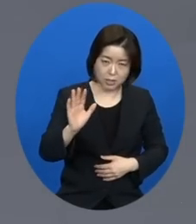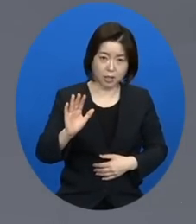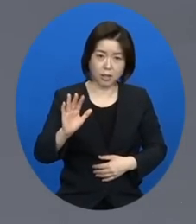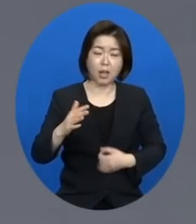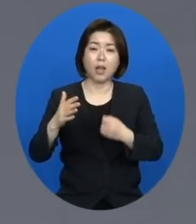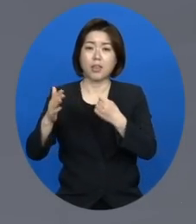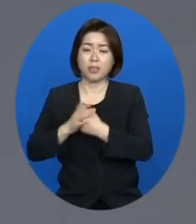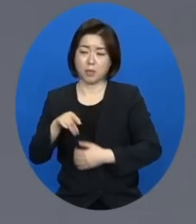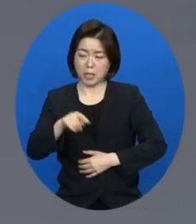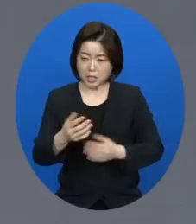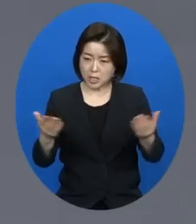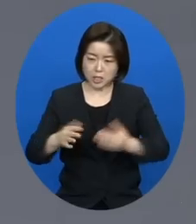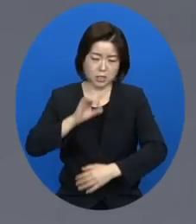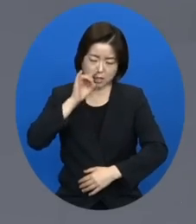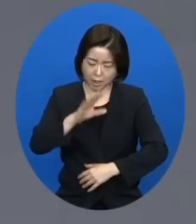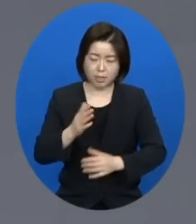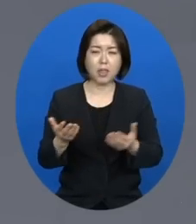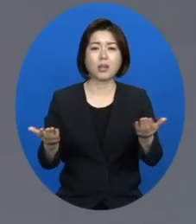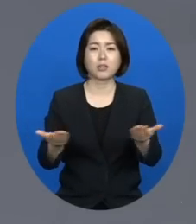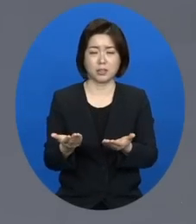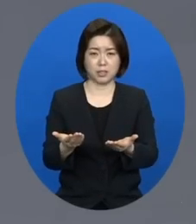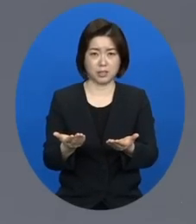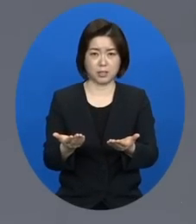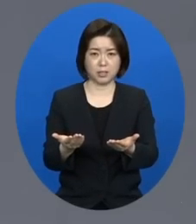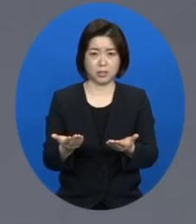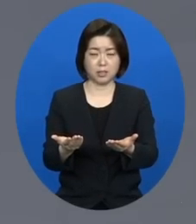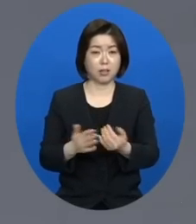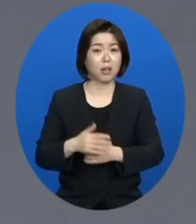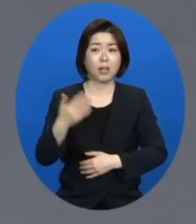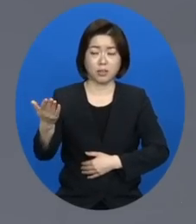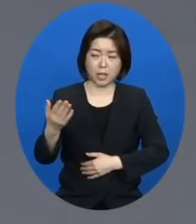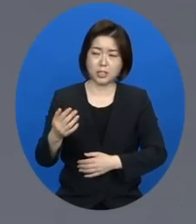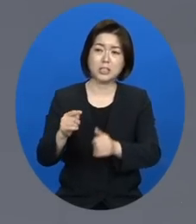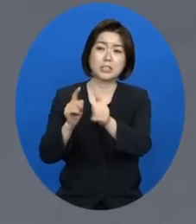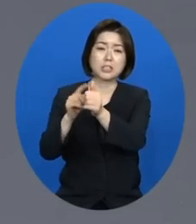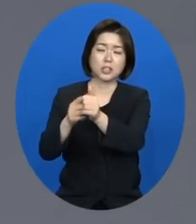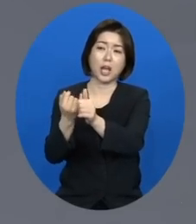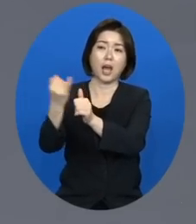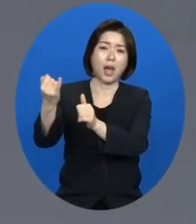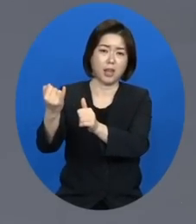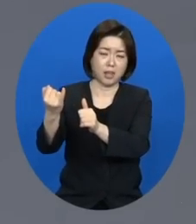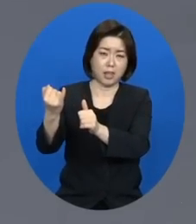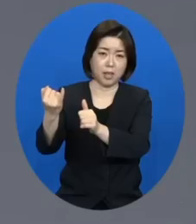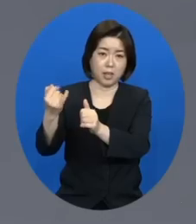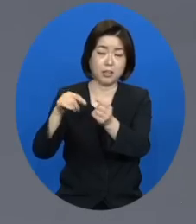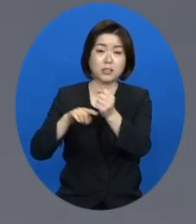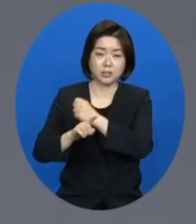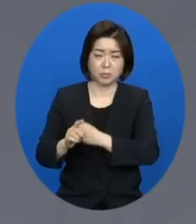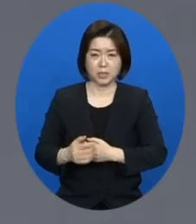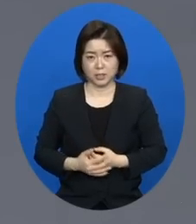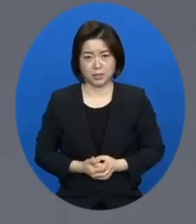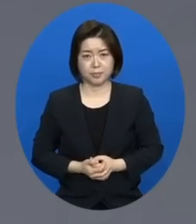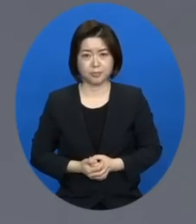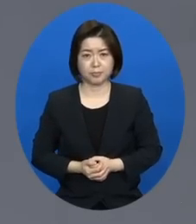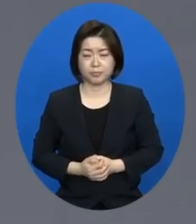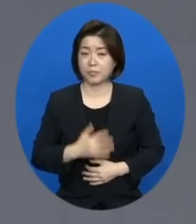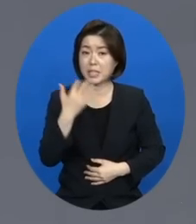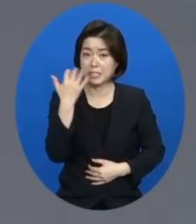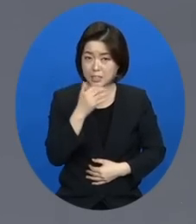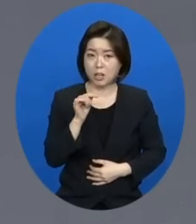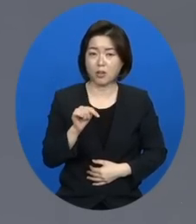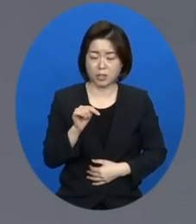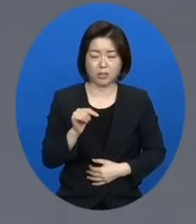그러므로 이것은 안 됩니다라고 하는 것이 당신은 그의 아내임이라의 의미죠. 성이라고 하는